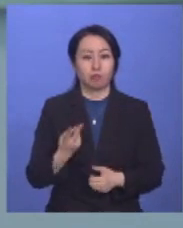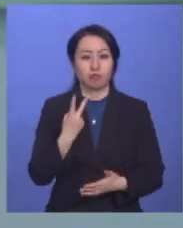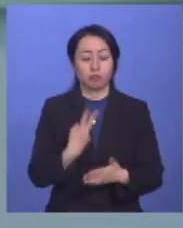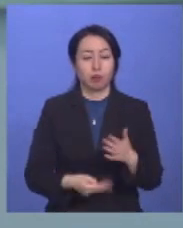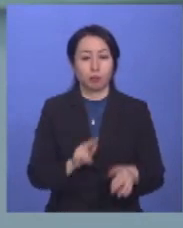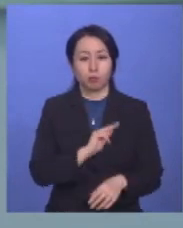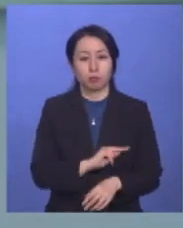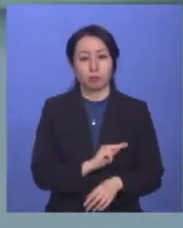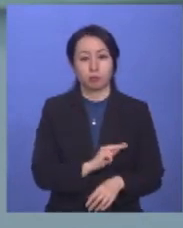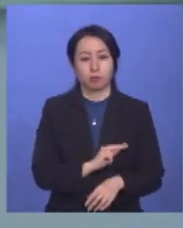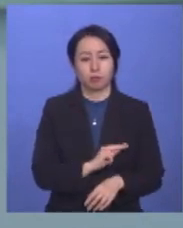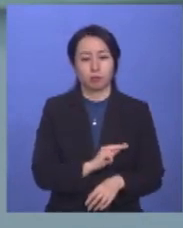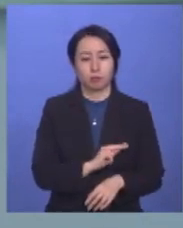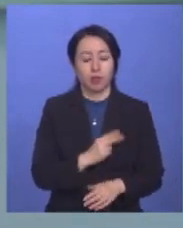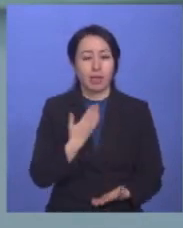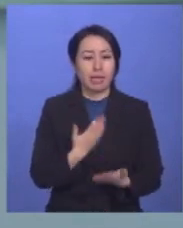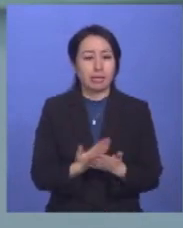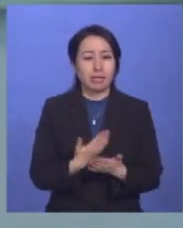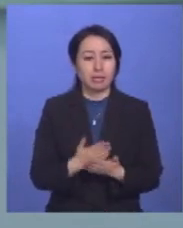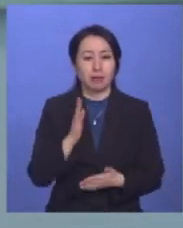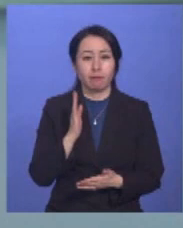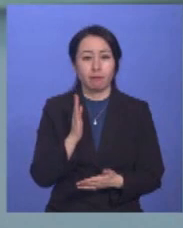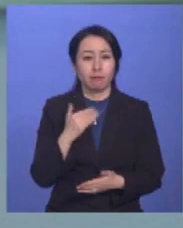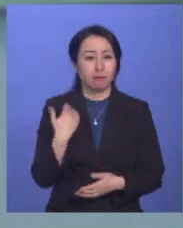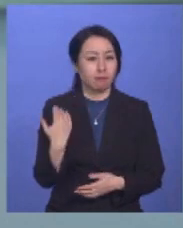дел. Если вы не будете